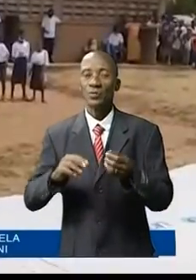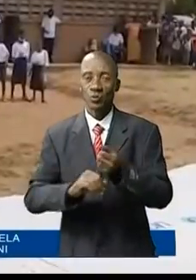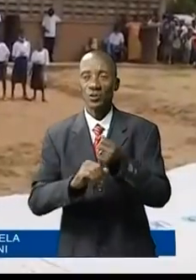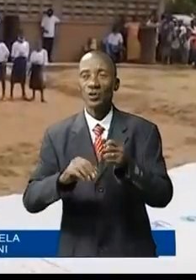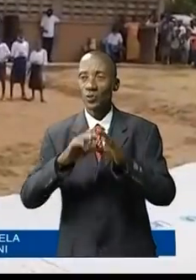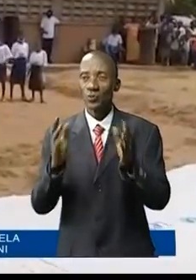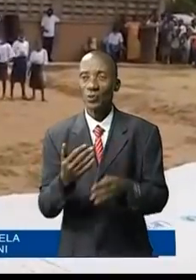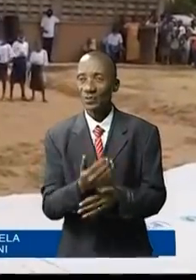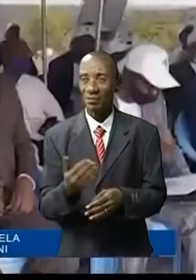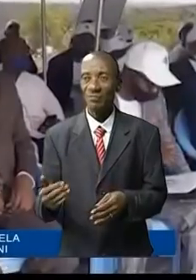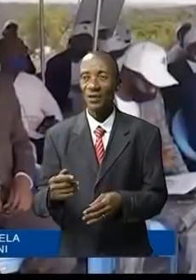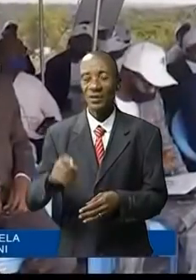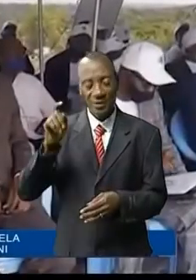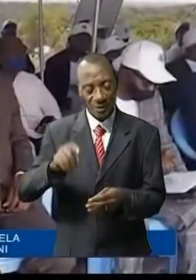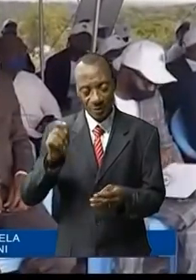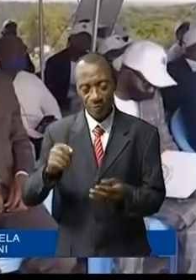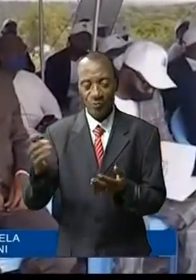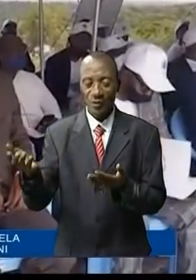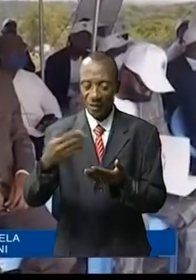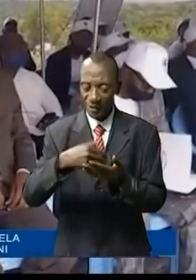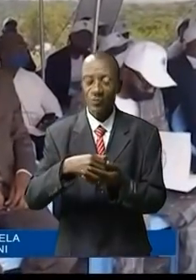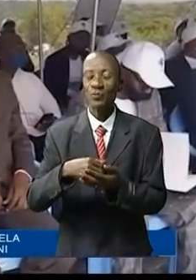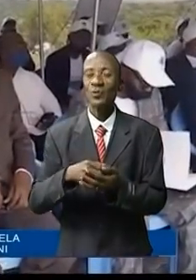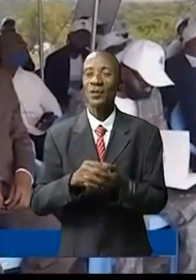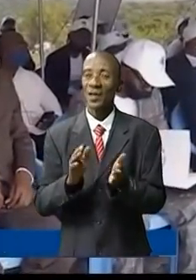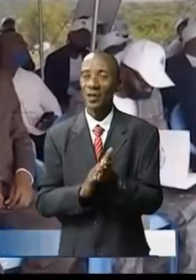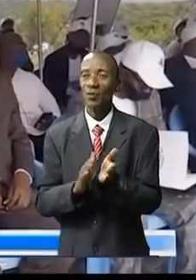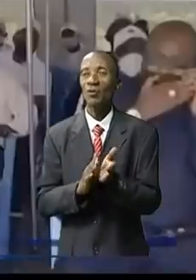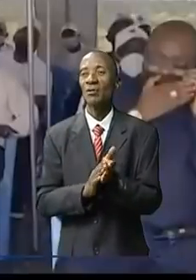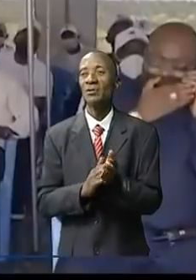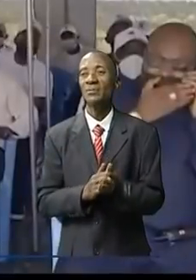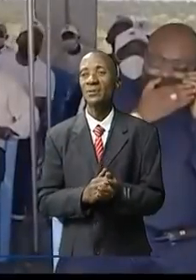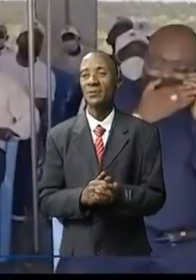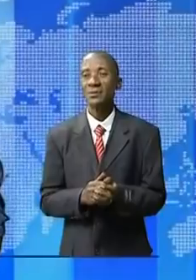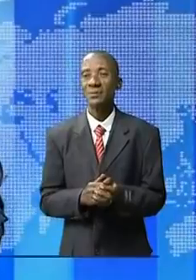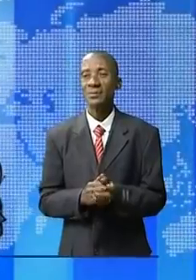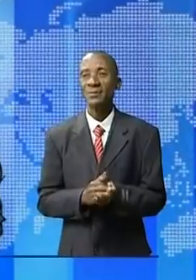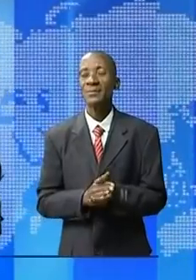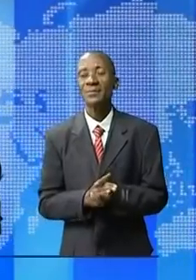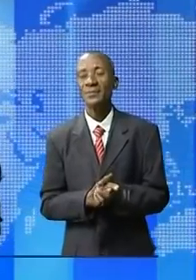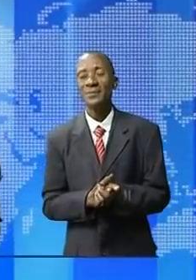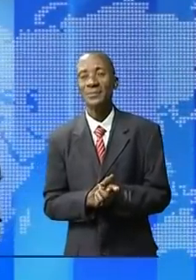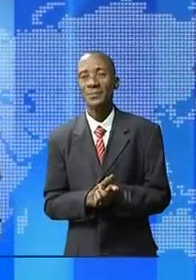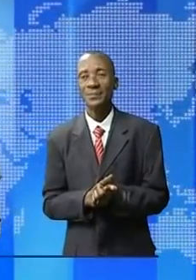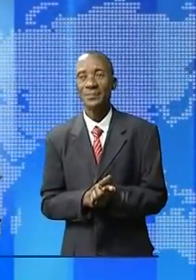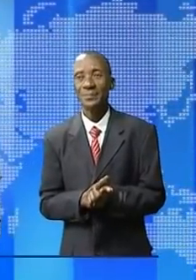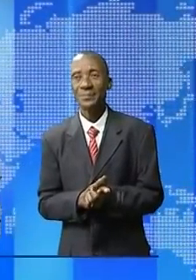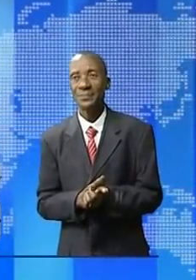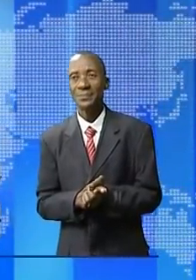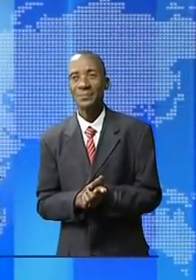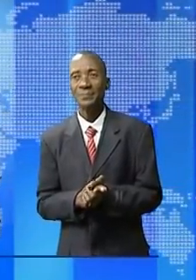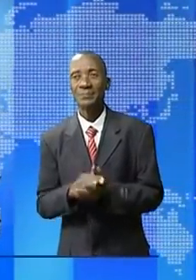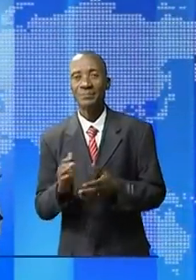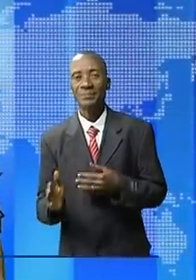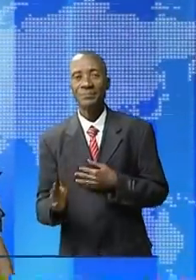cette campagne, les initiateurs attendent d'élever le niveau de scolarité. L'Institut national de